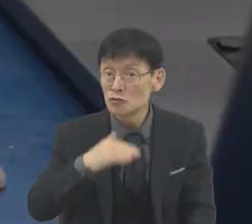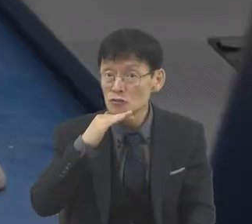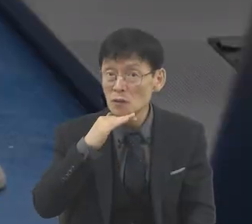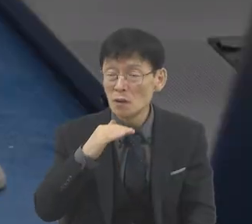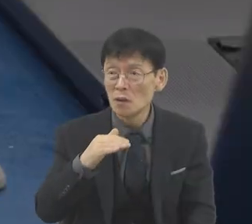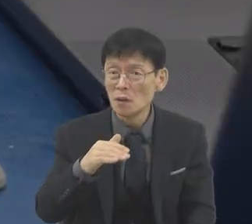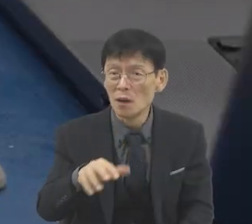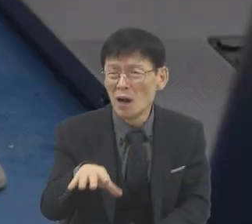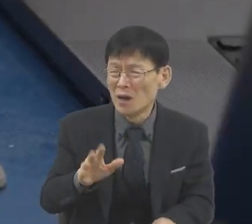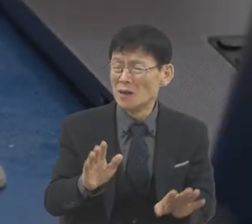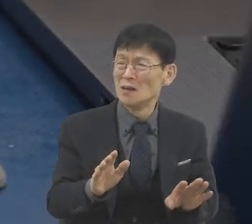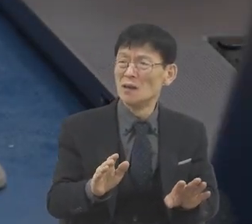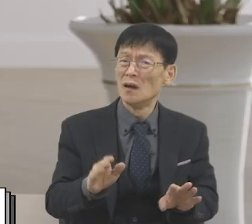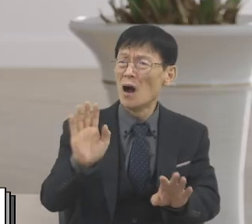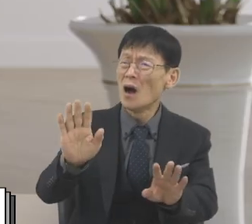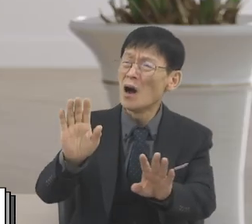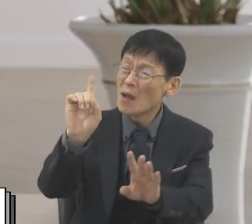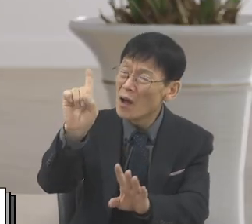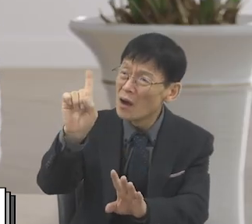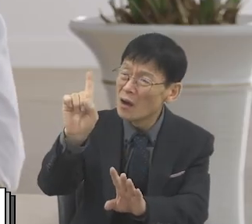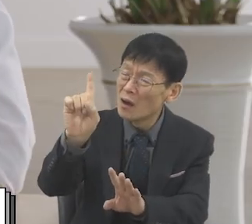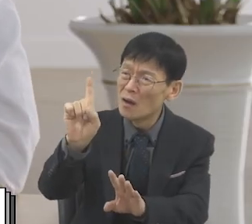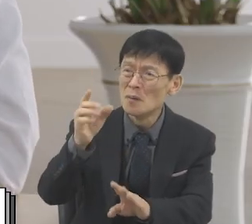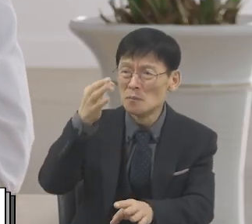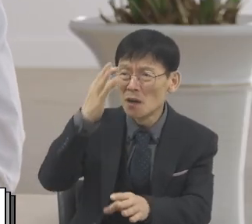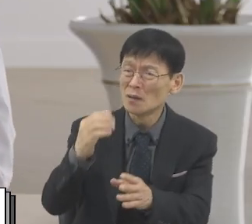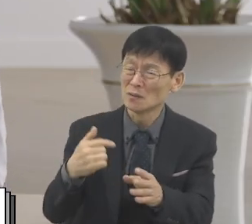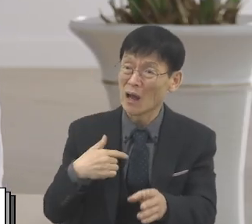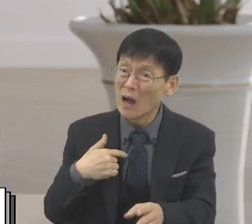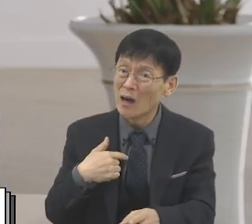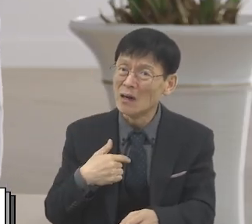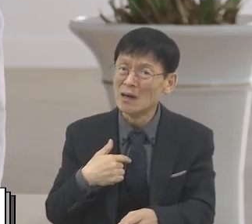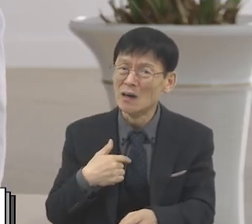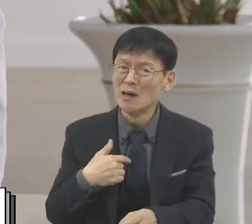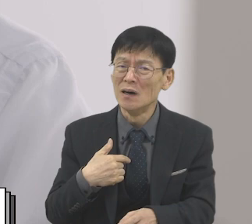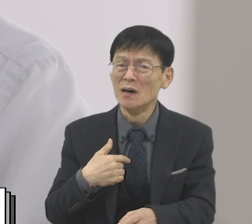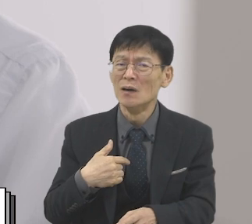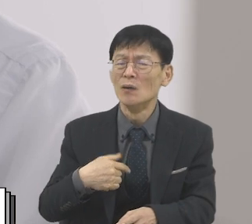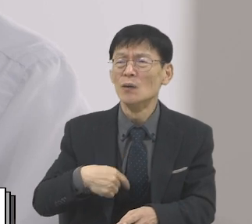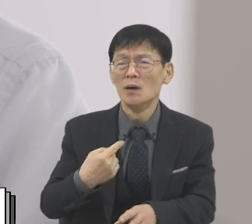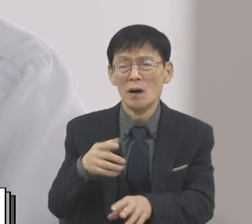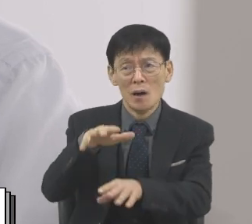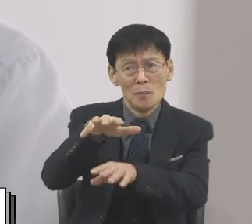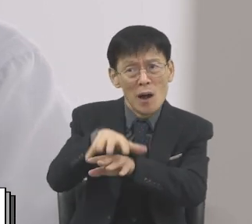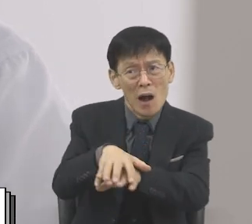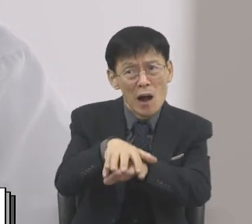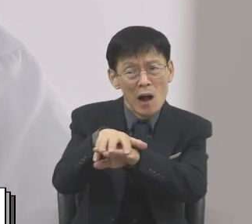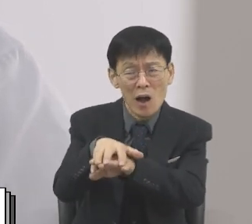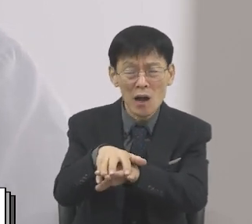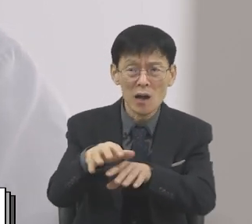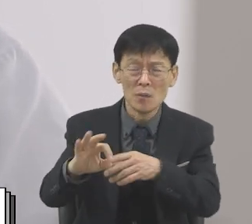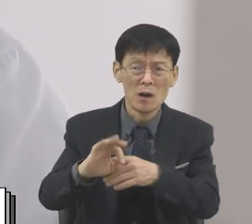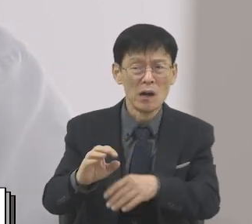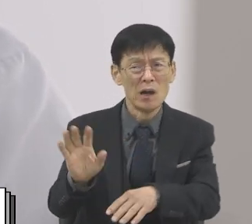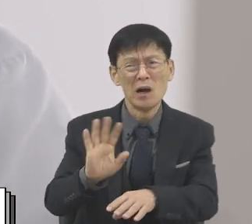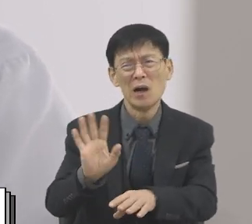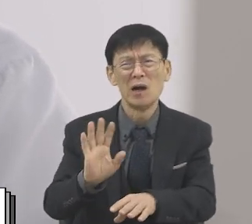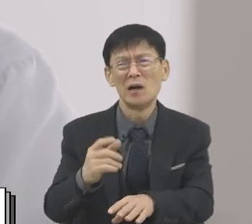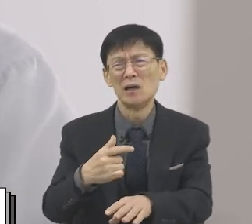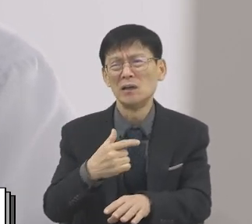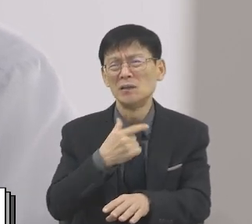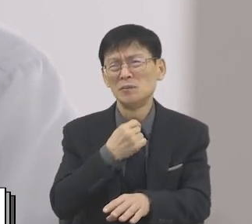여쭤봐야겠어요. 과장님, 죄송하지만 제가 할게요. 자꾸 이렇게 제 손 위에